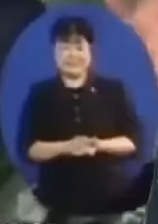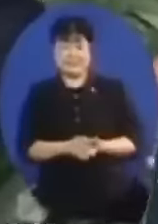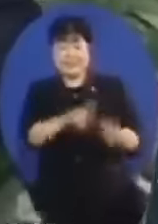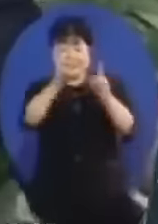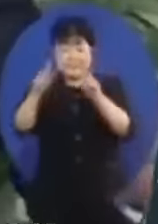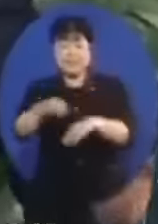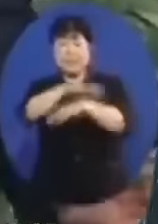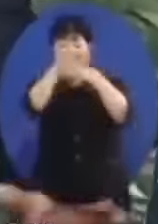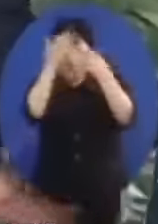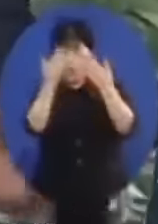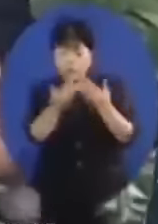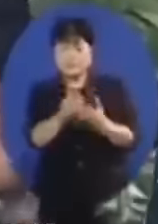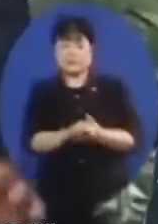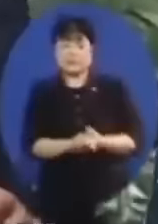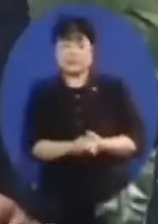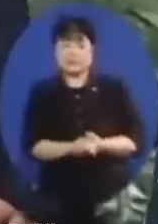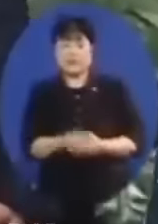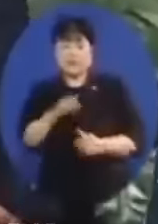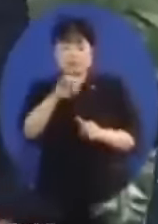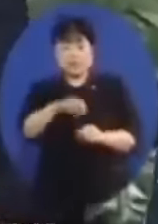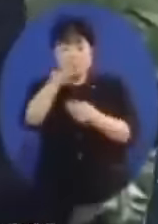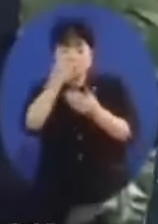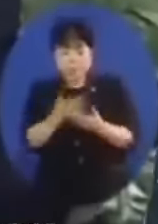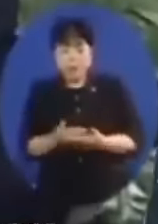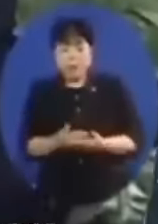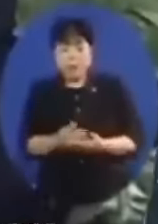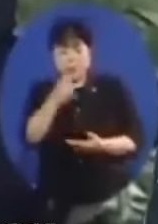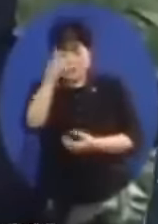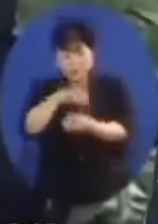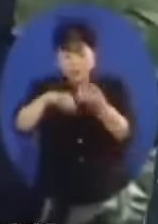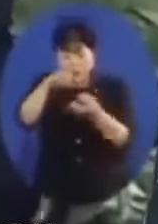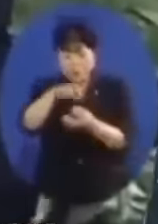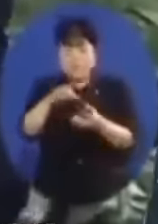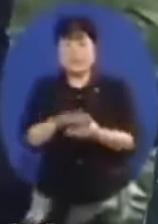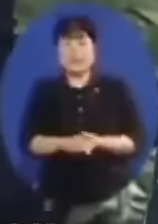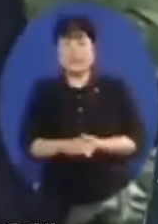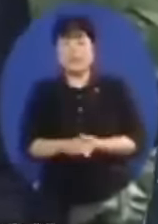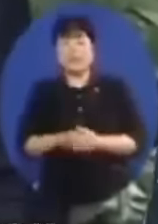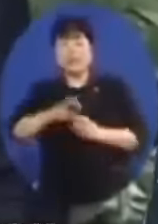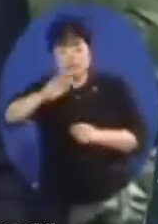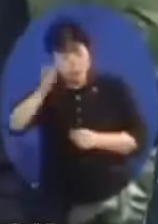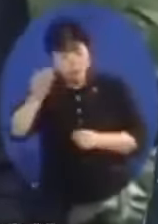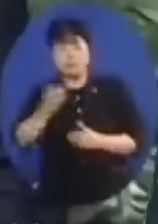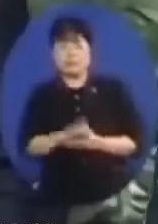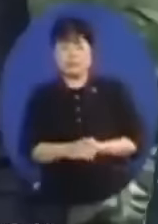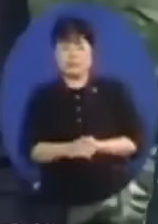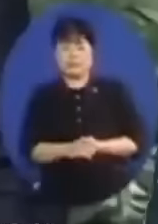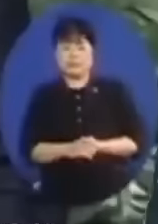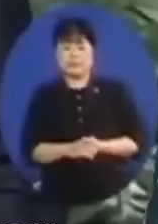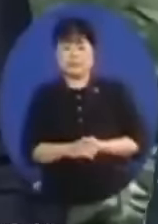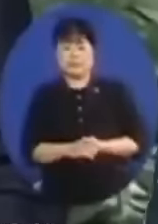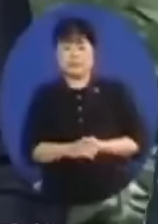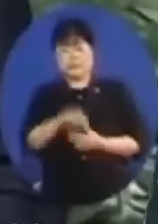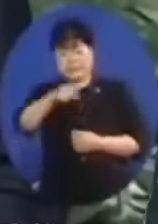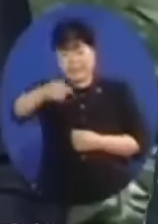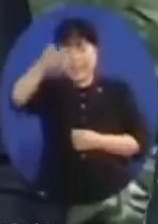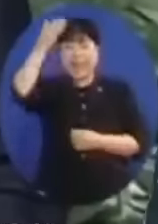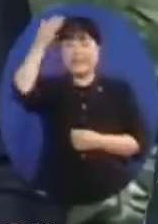사는 이 모든 범사가 다 저주를 받고 가시와 은극기가 나는 세상이 되고 말았어요.